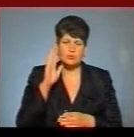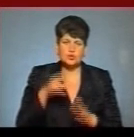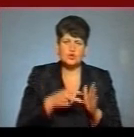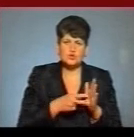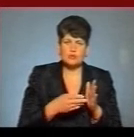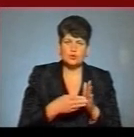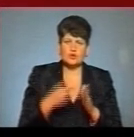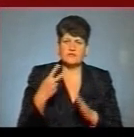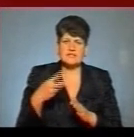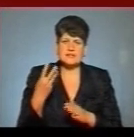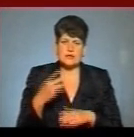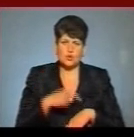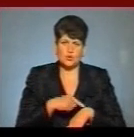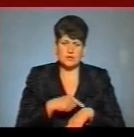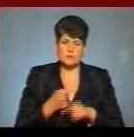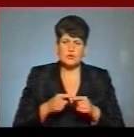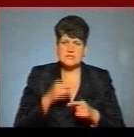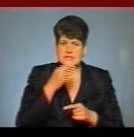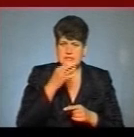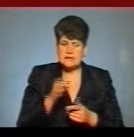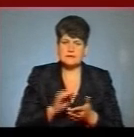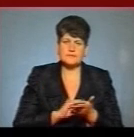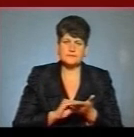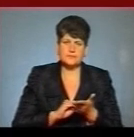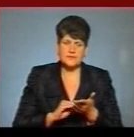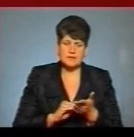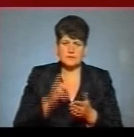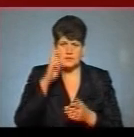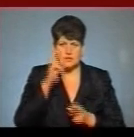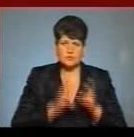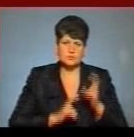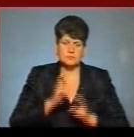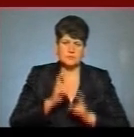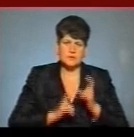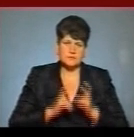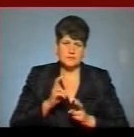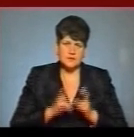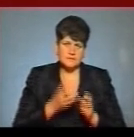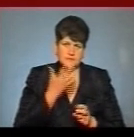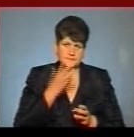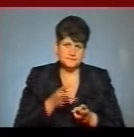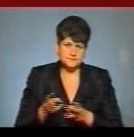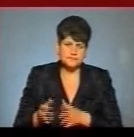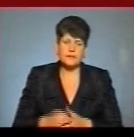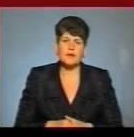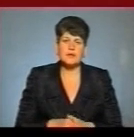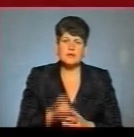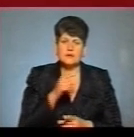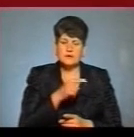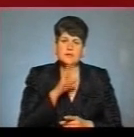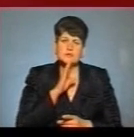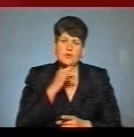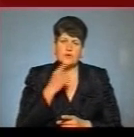до 23 години. Про це розповіла речниця комунального підприємства «Тернопільміськтеплокомуненерго» Аліна Жайворонко. За її